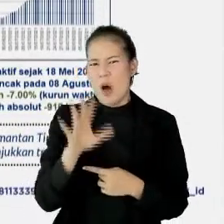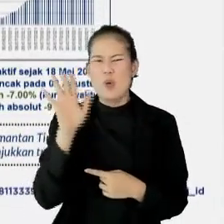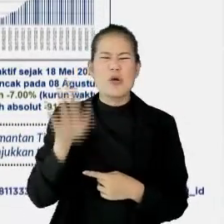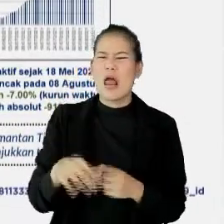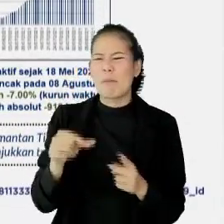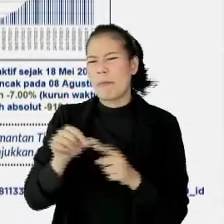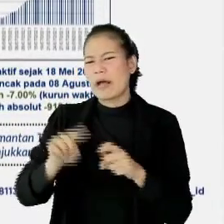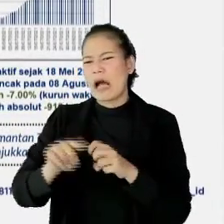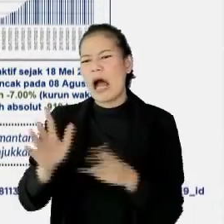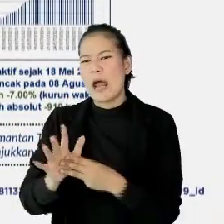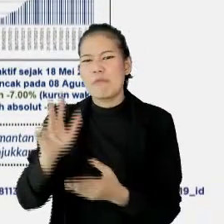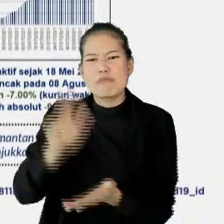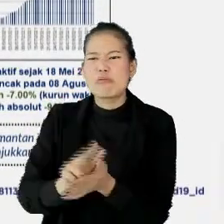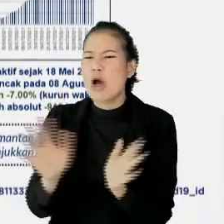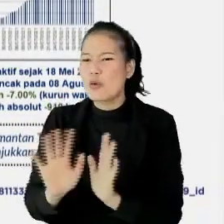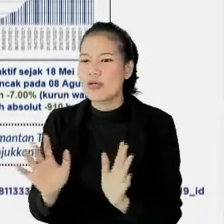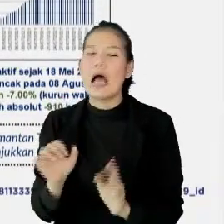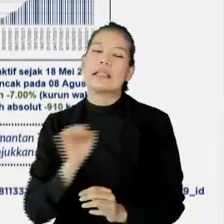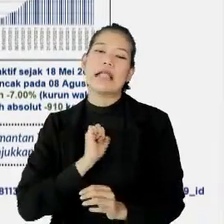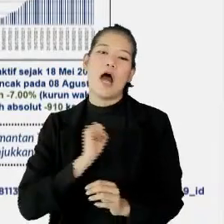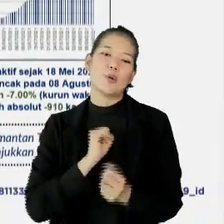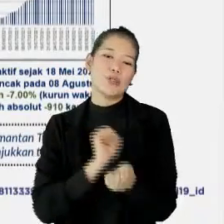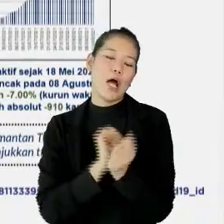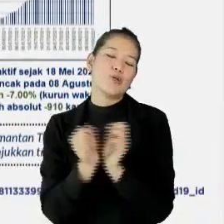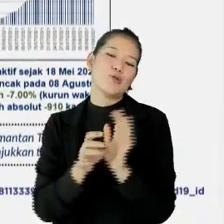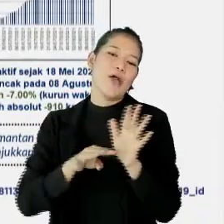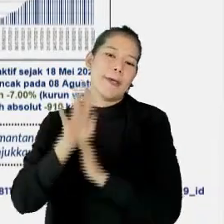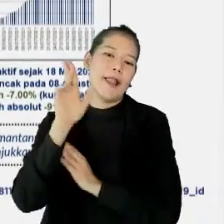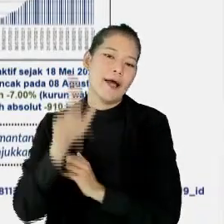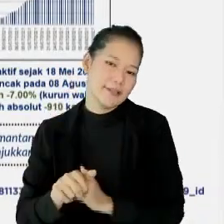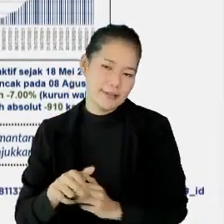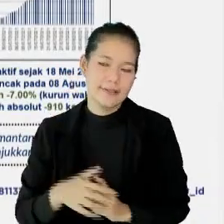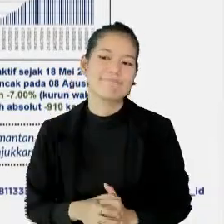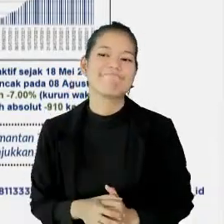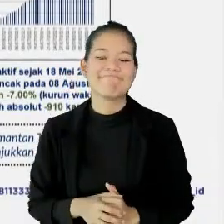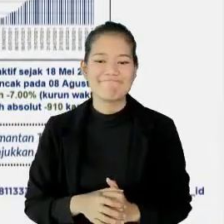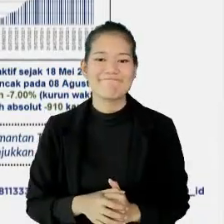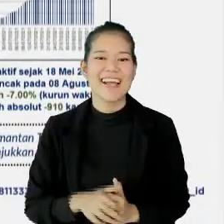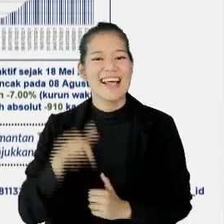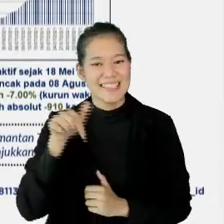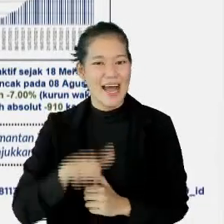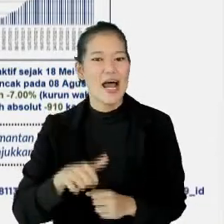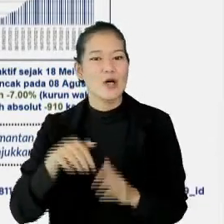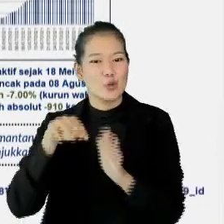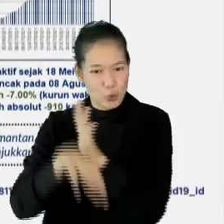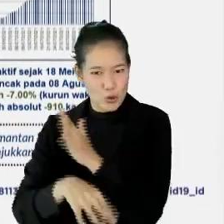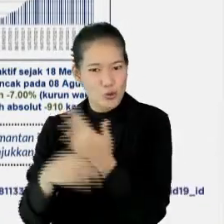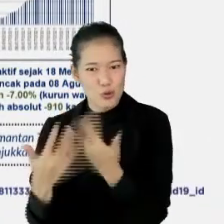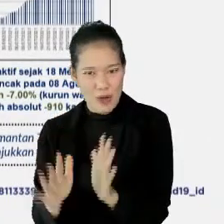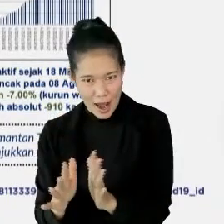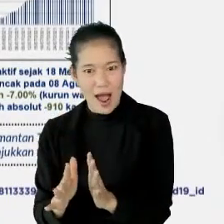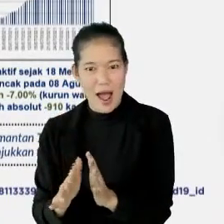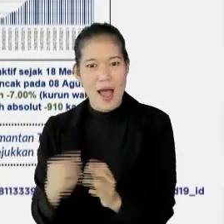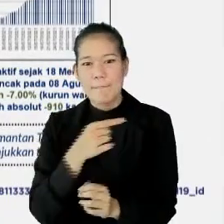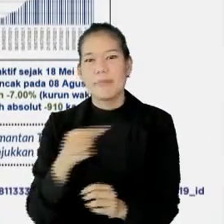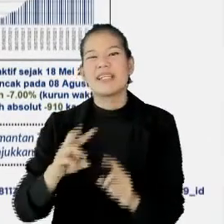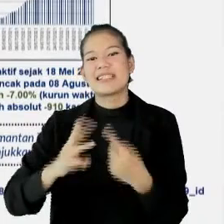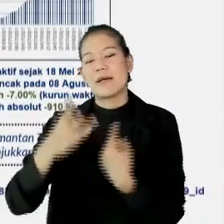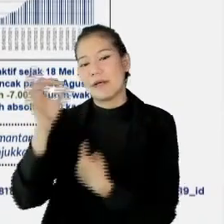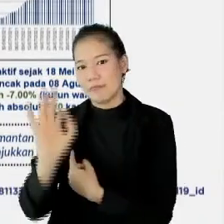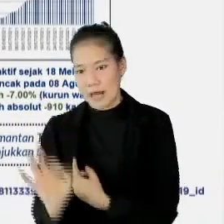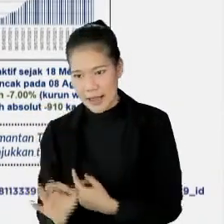usah ada PPKM lagi, nanti khawatir naik lagi kasusnya. Betul. Jadi saat ini sudah turun dalam 4 hari terakhir, minus